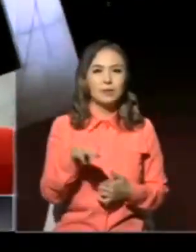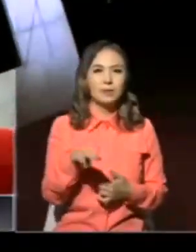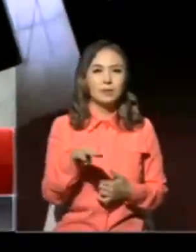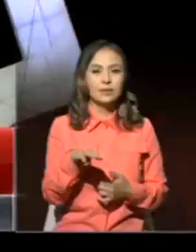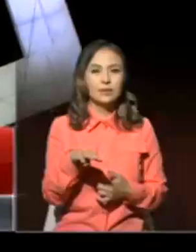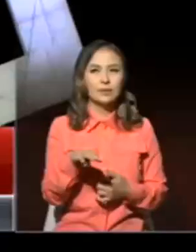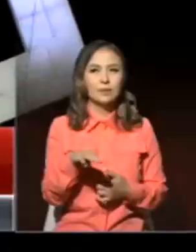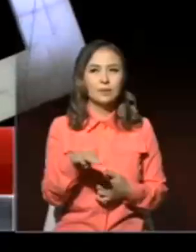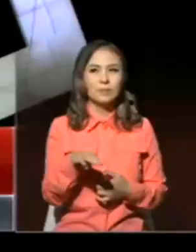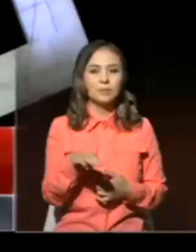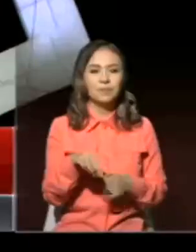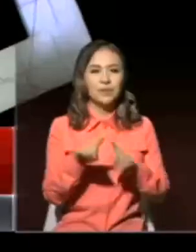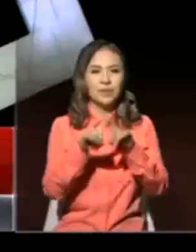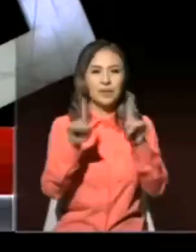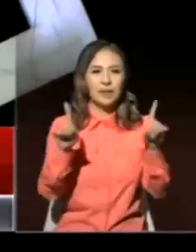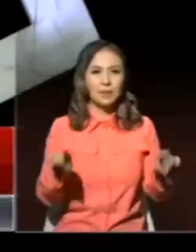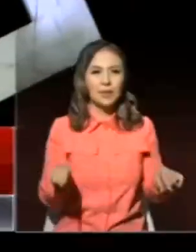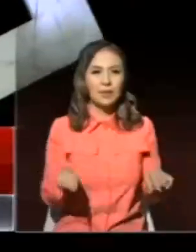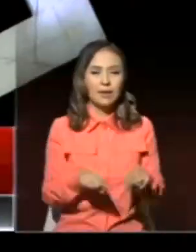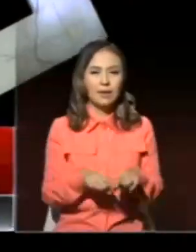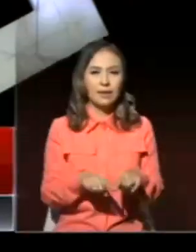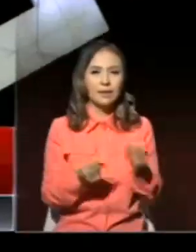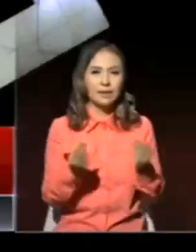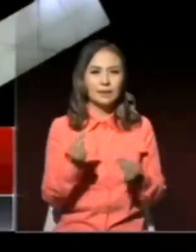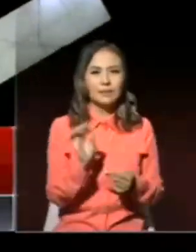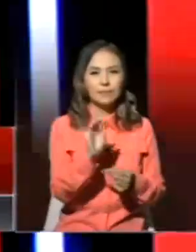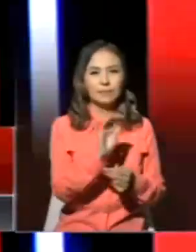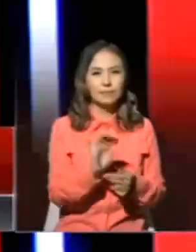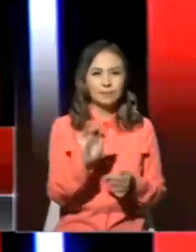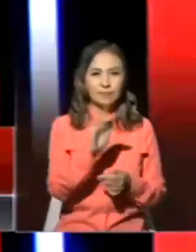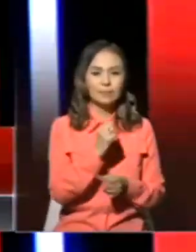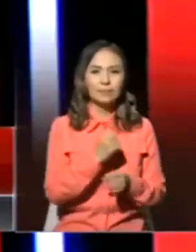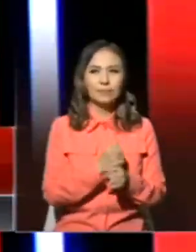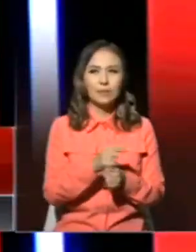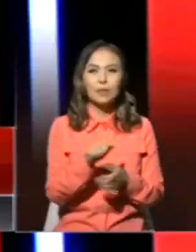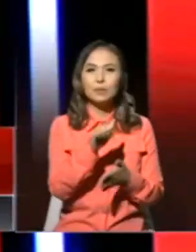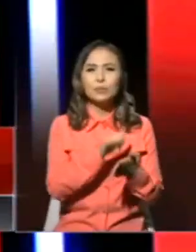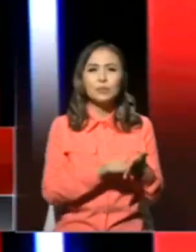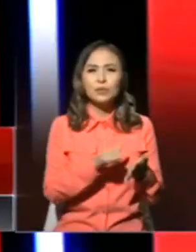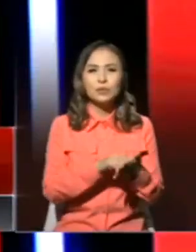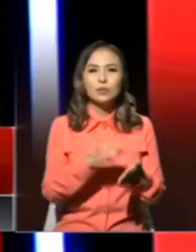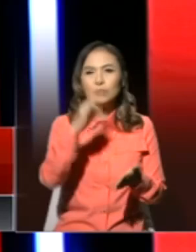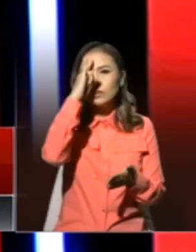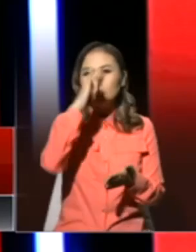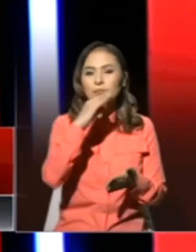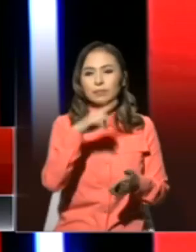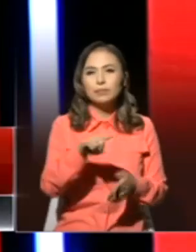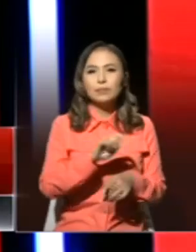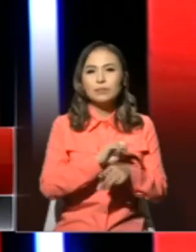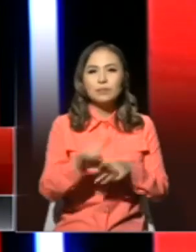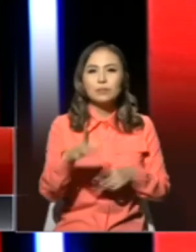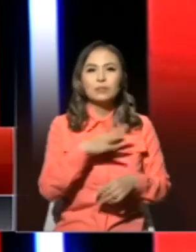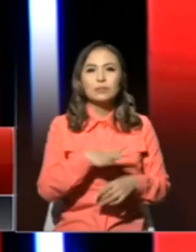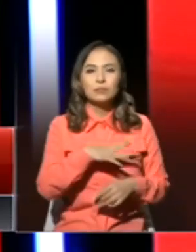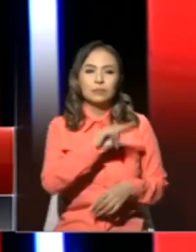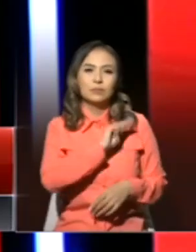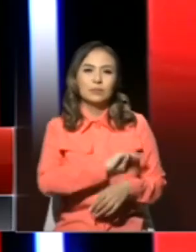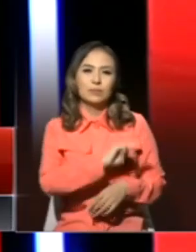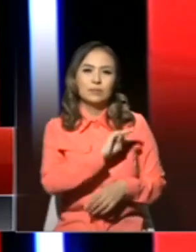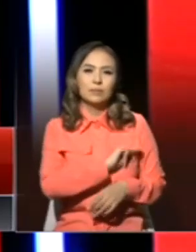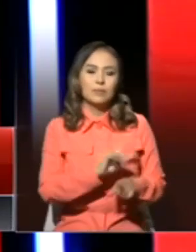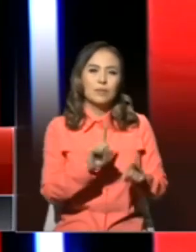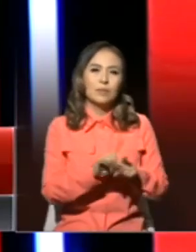жаңағы терминалдарды айтамыз ғой. Сіздің ойыңызша не себепті олар Қазақстанда болу керек, не үшін олар Қазақстанда жұмыс істеу керек?